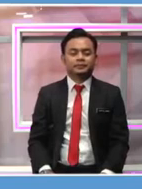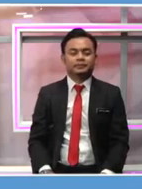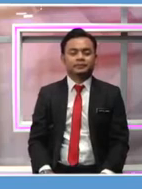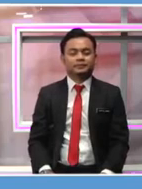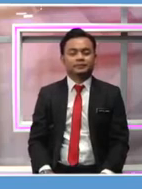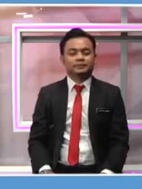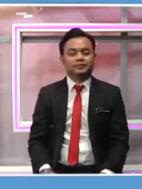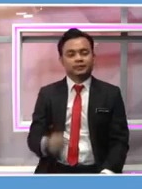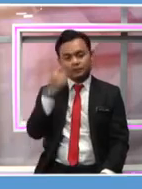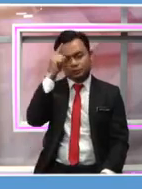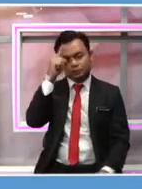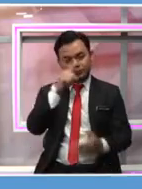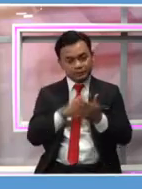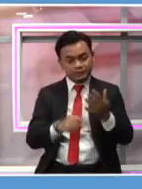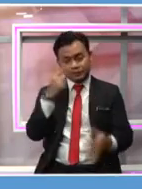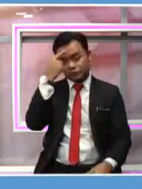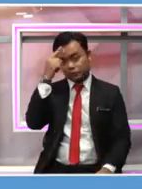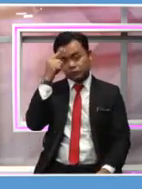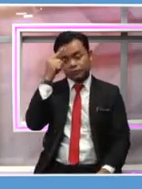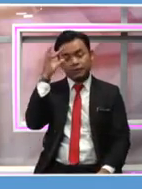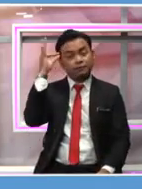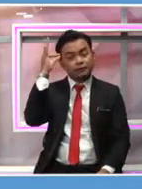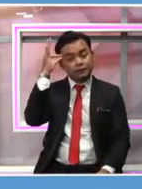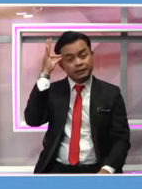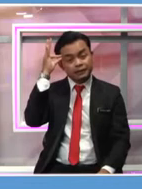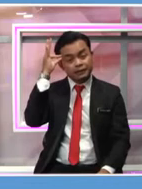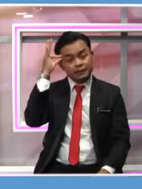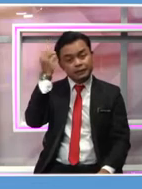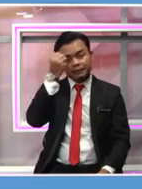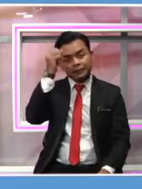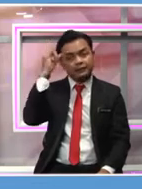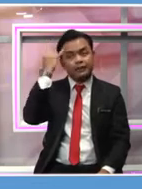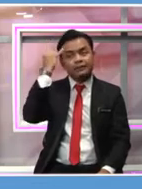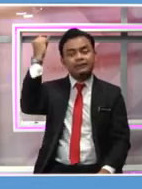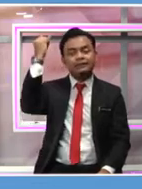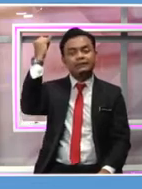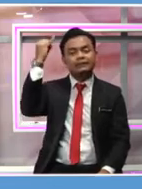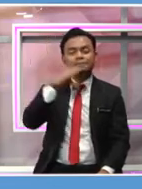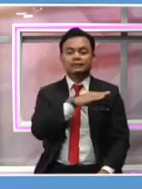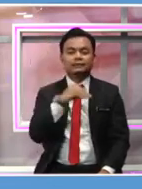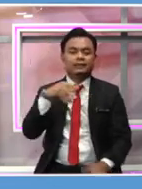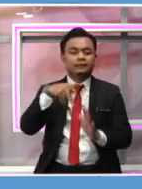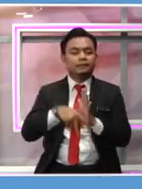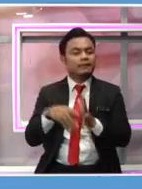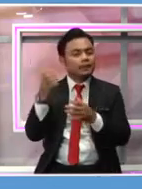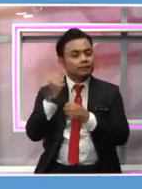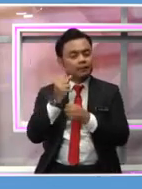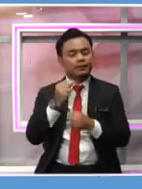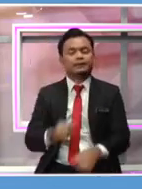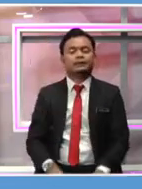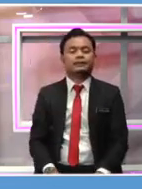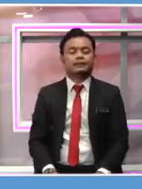memberi pendapat baik macam mana Enak membaca dengan menggunakan Ayah ini kece gue kece gue aja dulu by